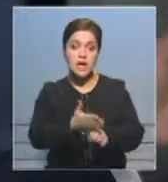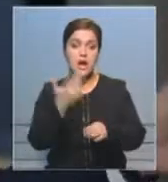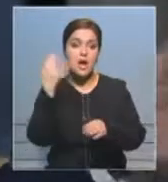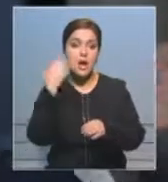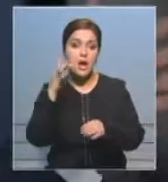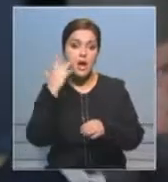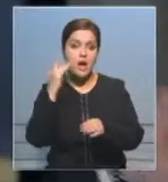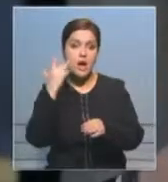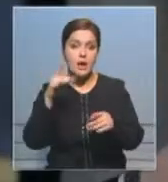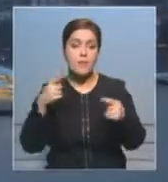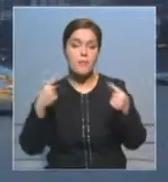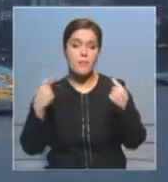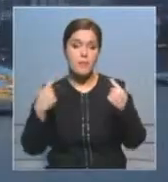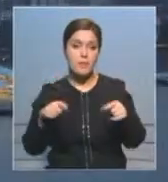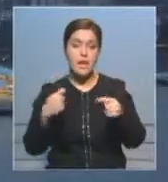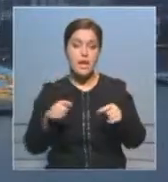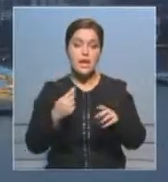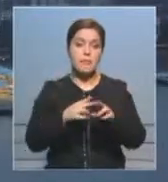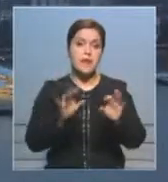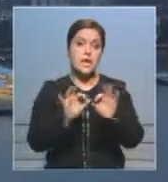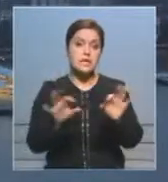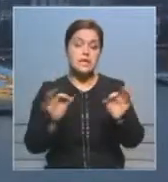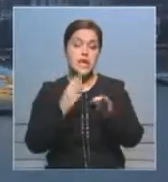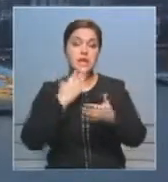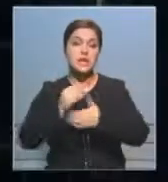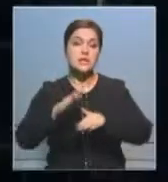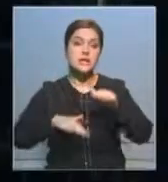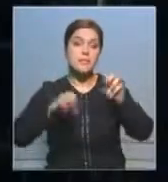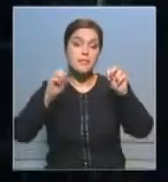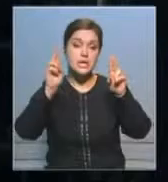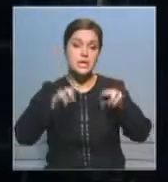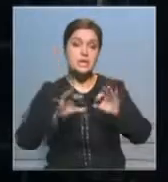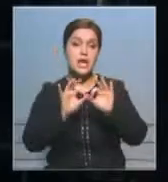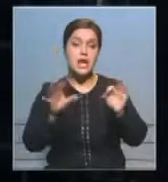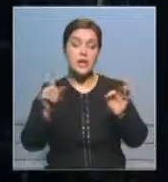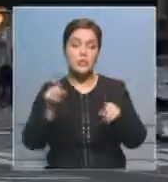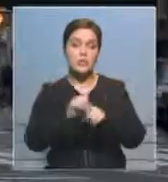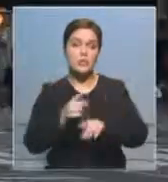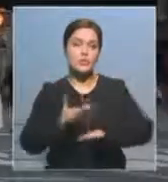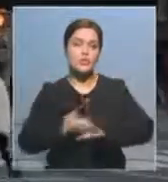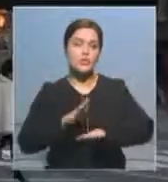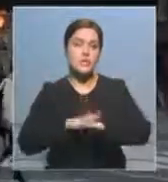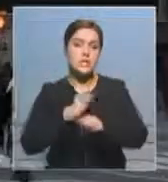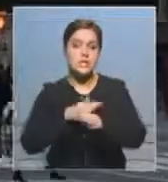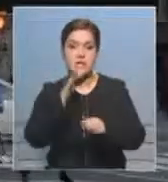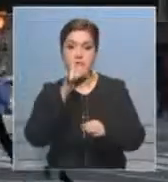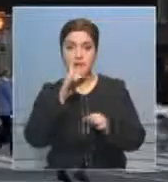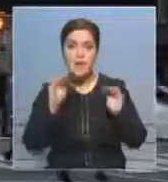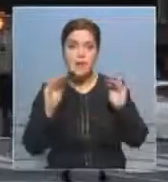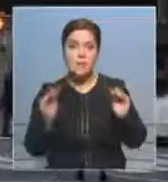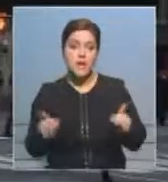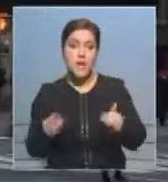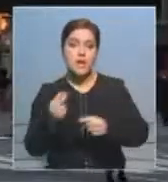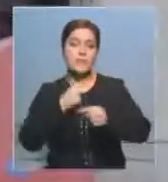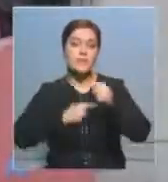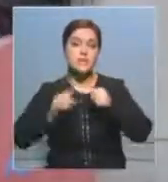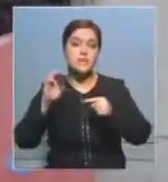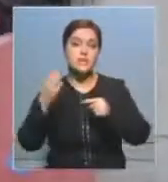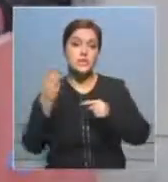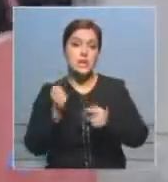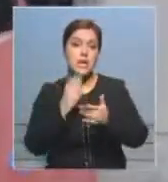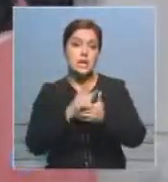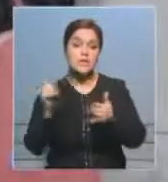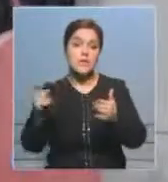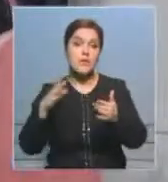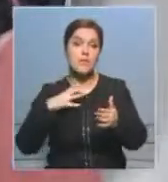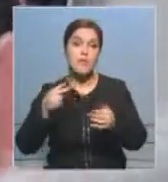рынок на нет а словам нашего эксперта непростые времена наступили и для малого бизнеса сша и это тревожный звонок так как на свободном